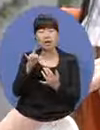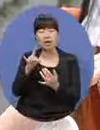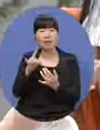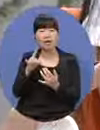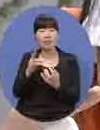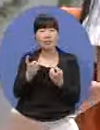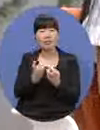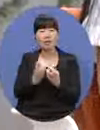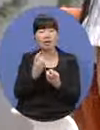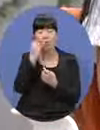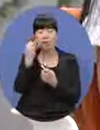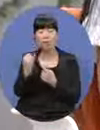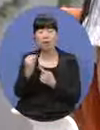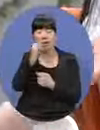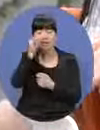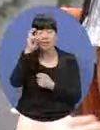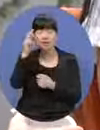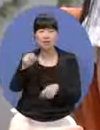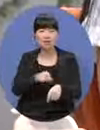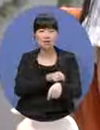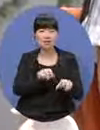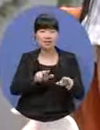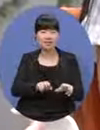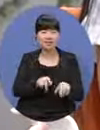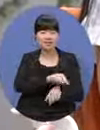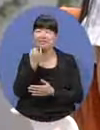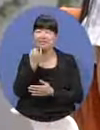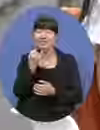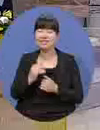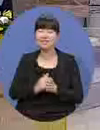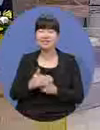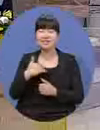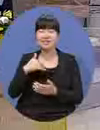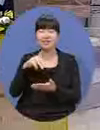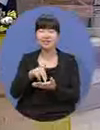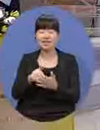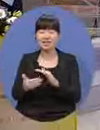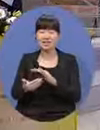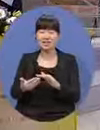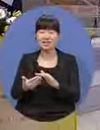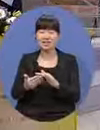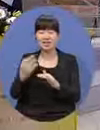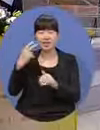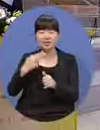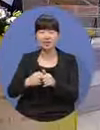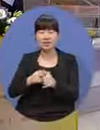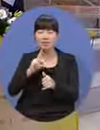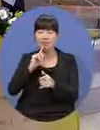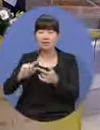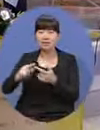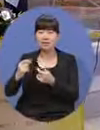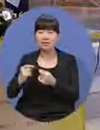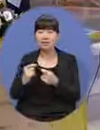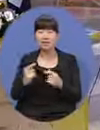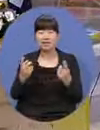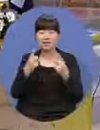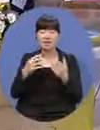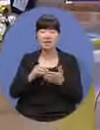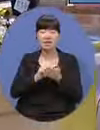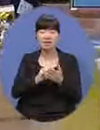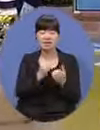노하우가 좀 엄마들께서 계실 거 같아요 특히 이쪽 어머님들께서는 저 같은 경우는 아까 박 께서 말씀하신 것처럼 입학 설명에 뭐